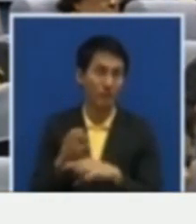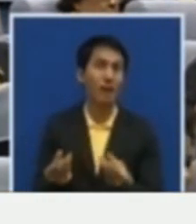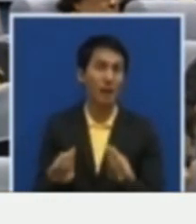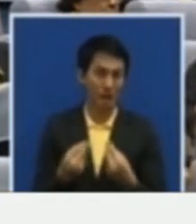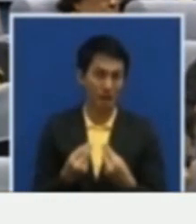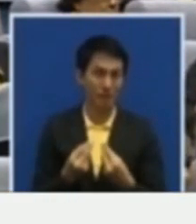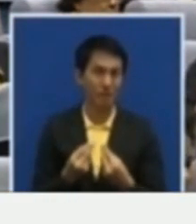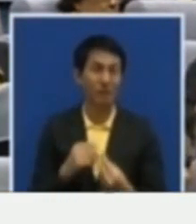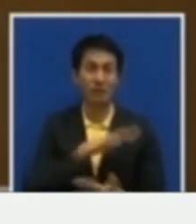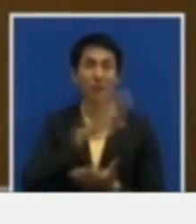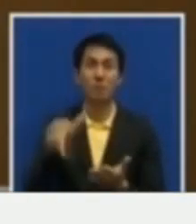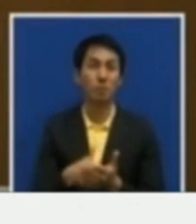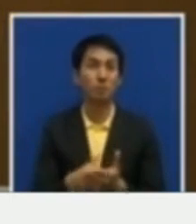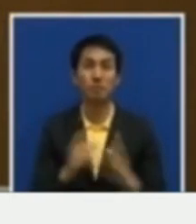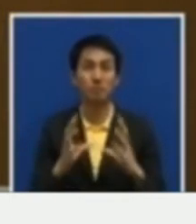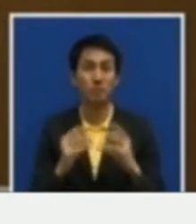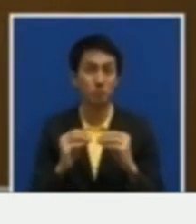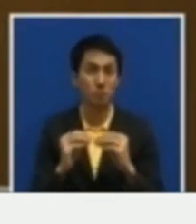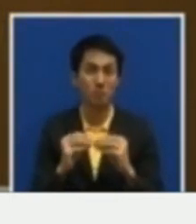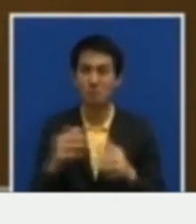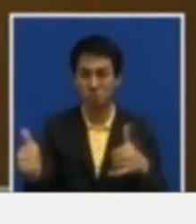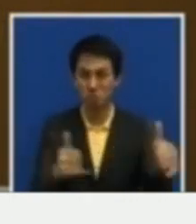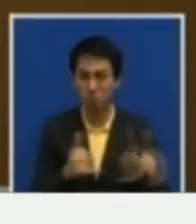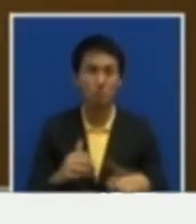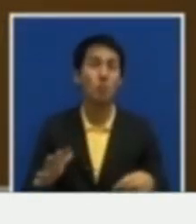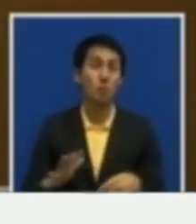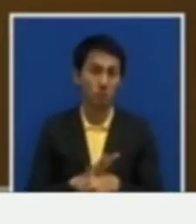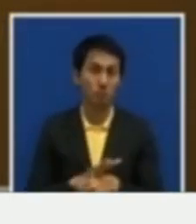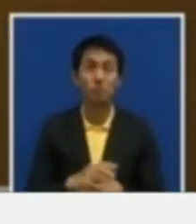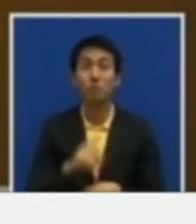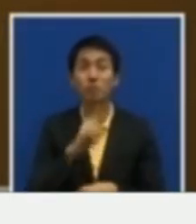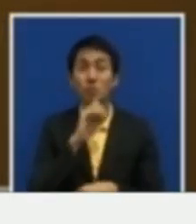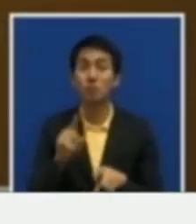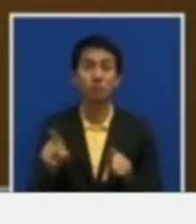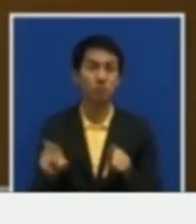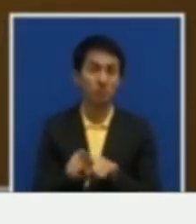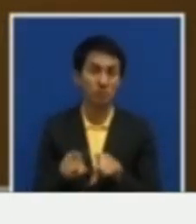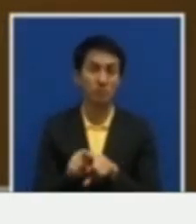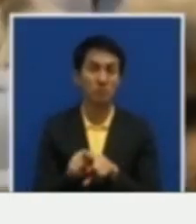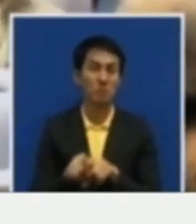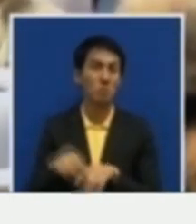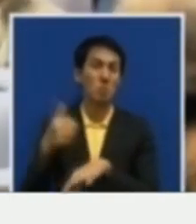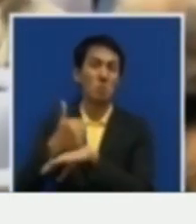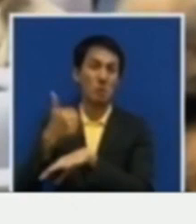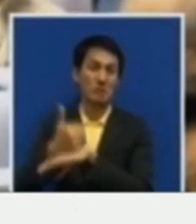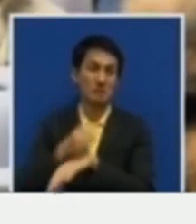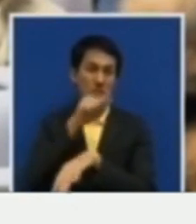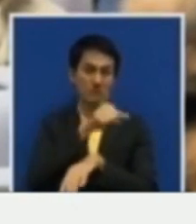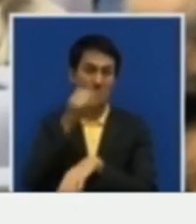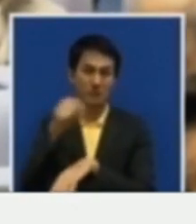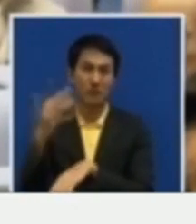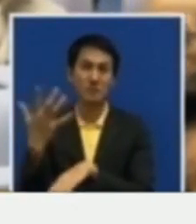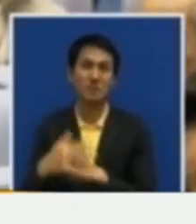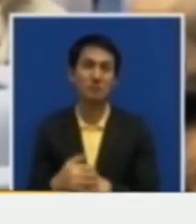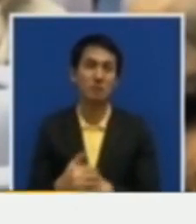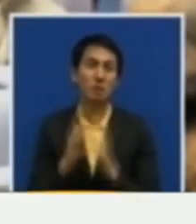มเพื่อไปรับประทานอาหารกลางวันนอกจากนี้การลาประชุมนั้นให้ปฏิบัติให้ถูกต้องเพราะถ้ามาประชุมไม่ครบตามกำหนดอาจจะ